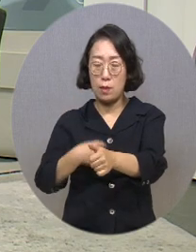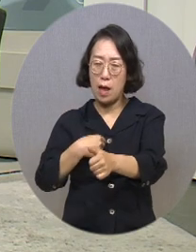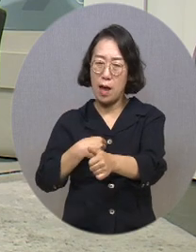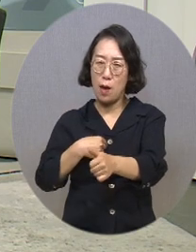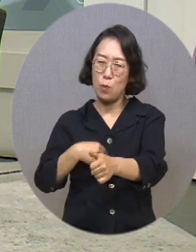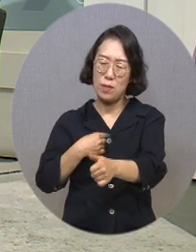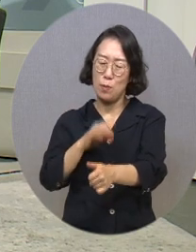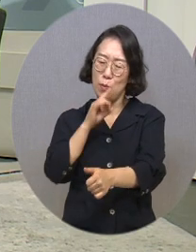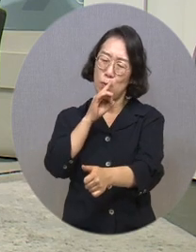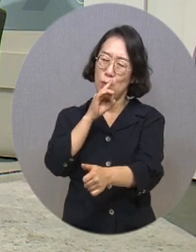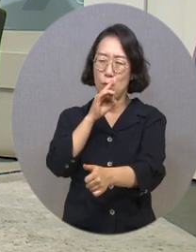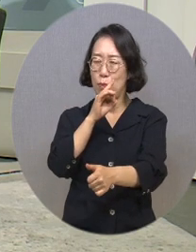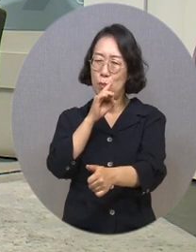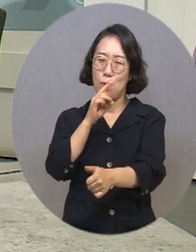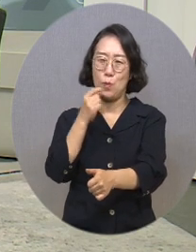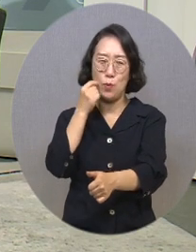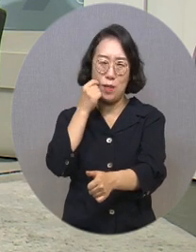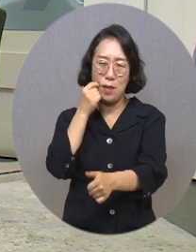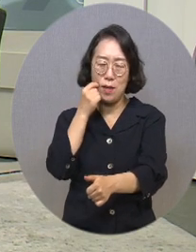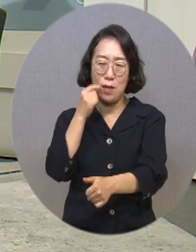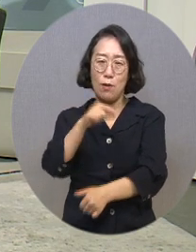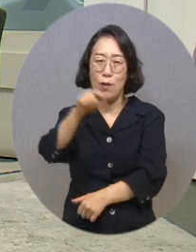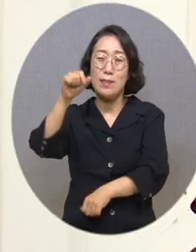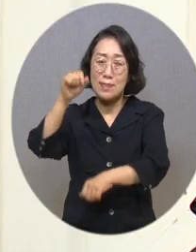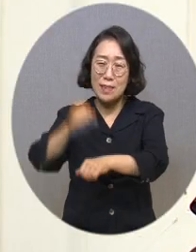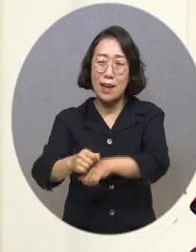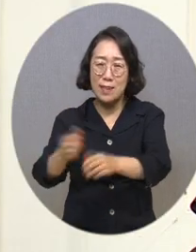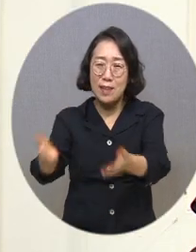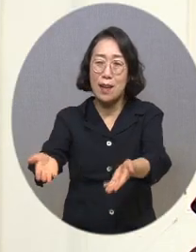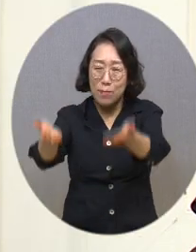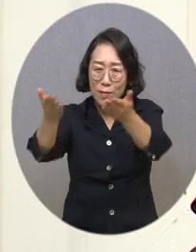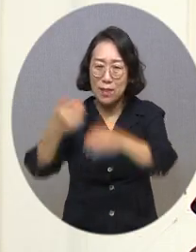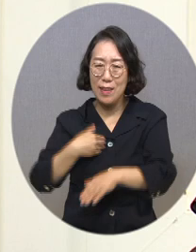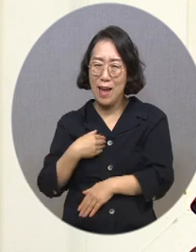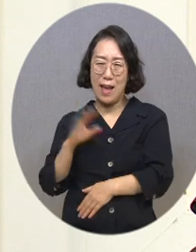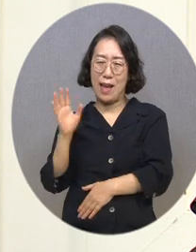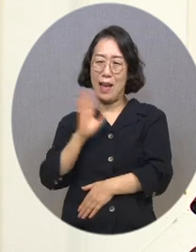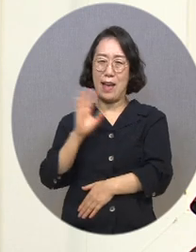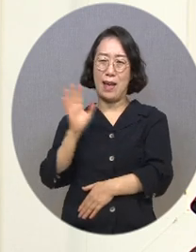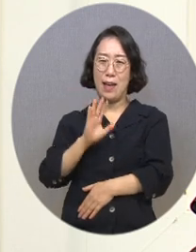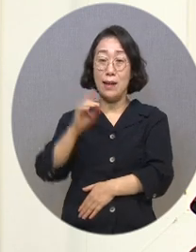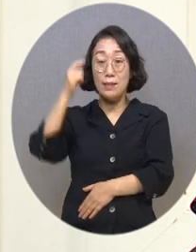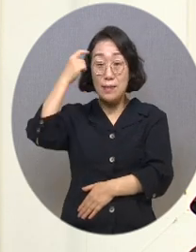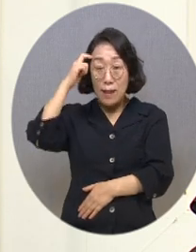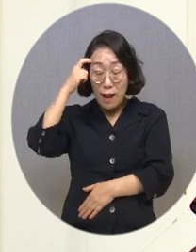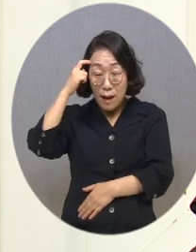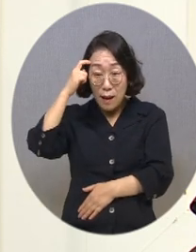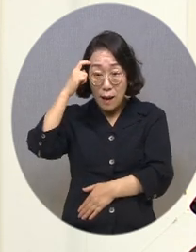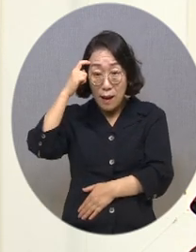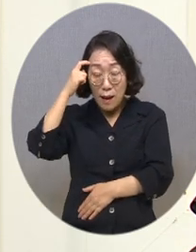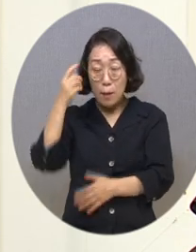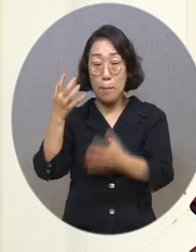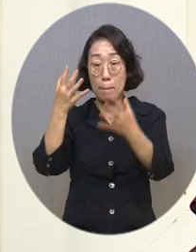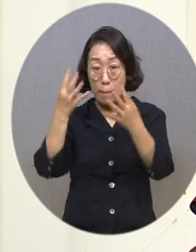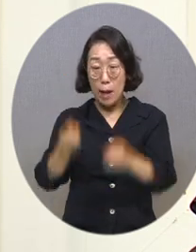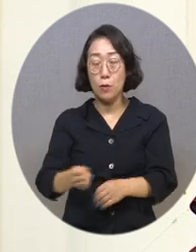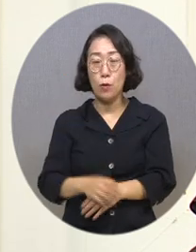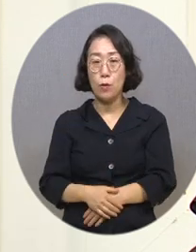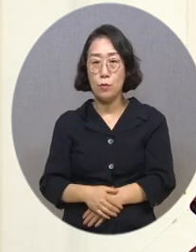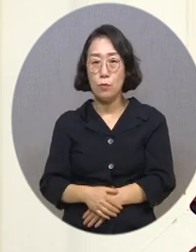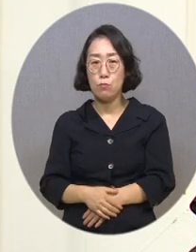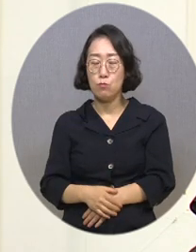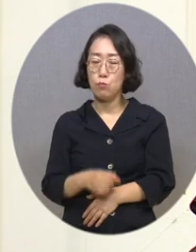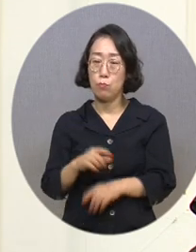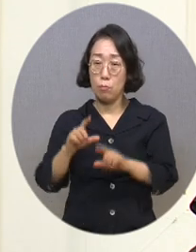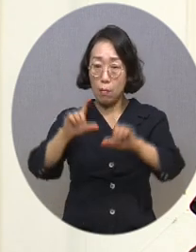제약으로 아 저거는 유명한 사람들만 하는 거야 저거는 저 사람이니까 하는 거야 이런 생각을 많이 하시더라고요.